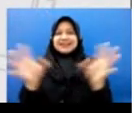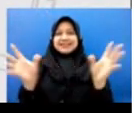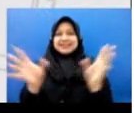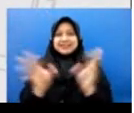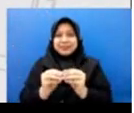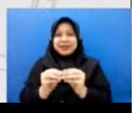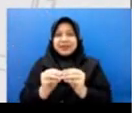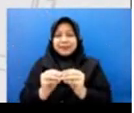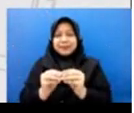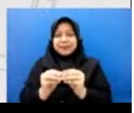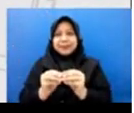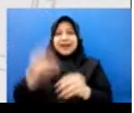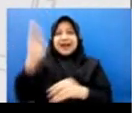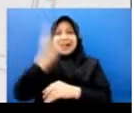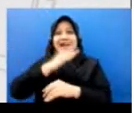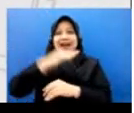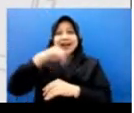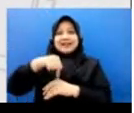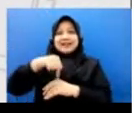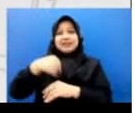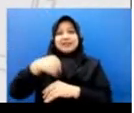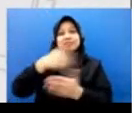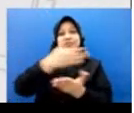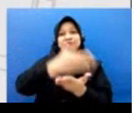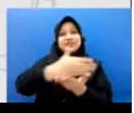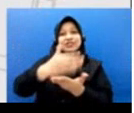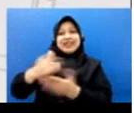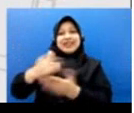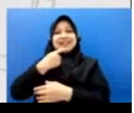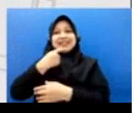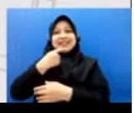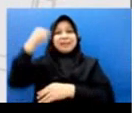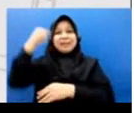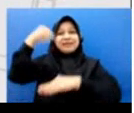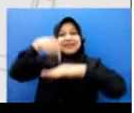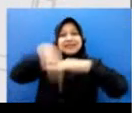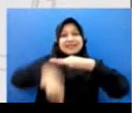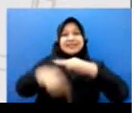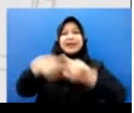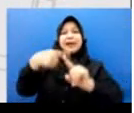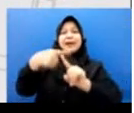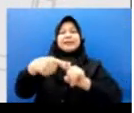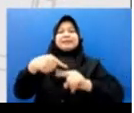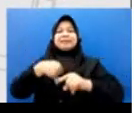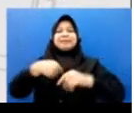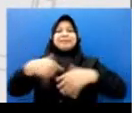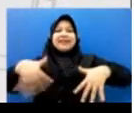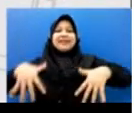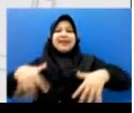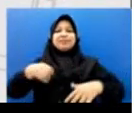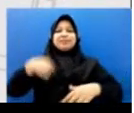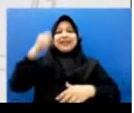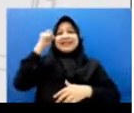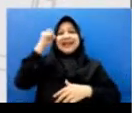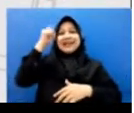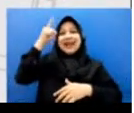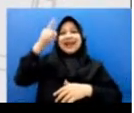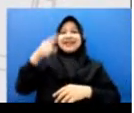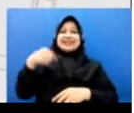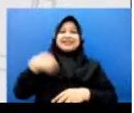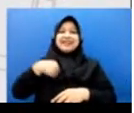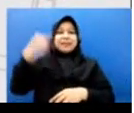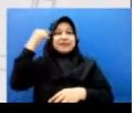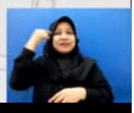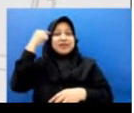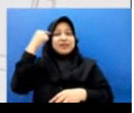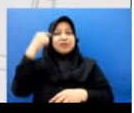Hari ini saya sharing tentang berpikir kritis dan praktik saya sadar dan saya berpikir, mulai dari apa itu definisinya,